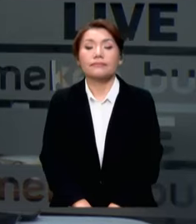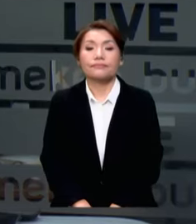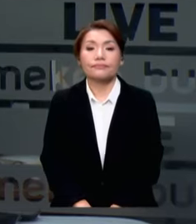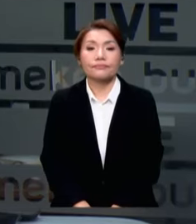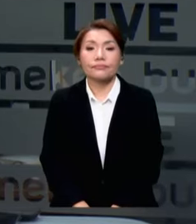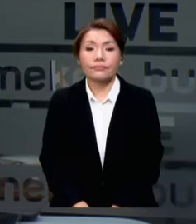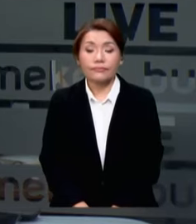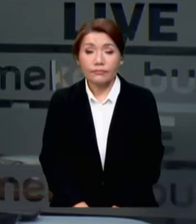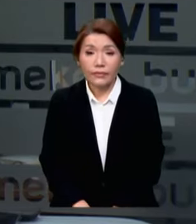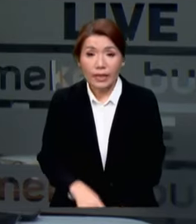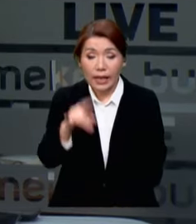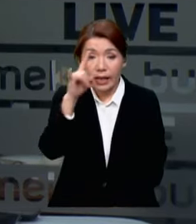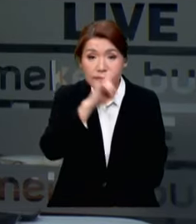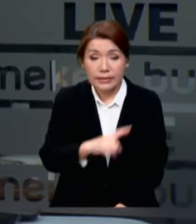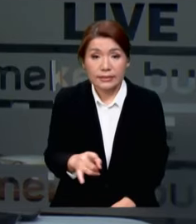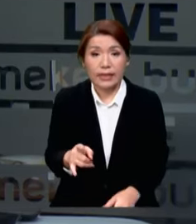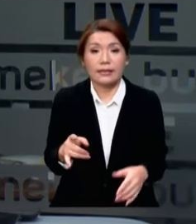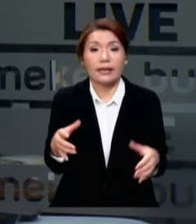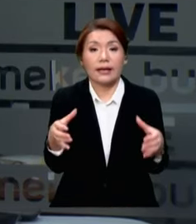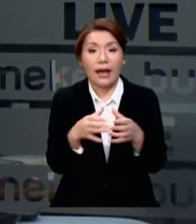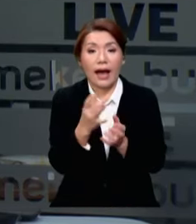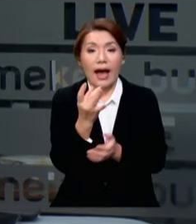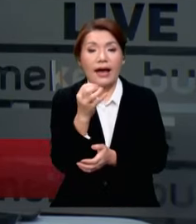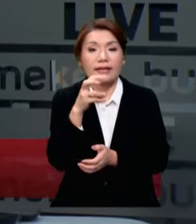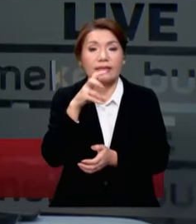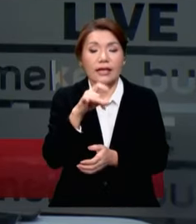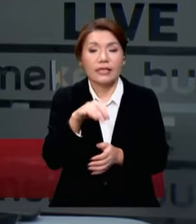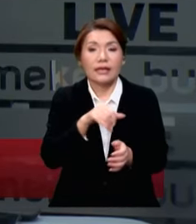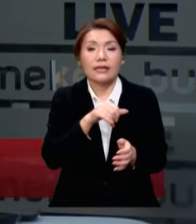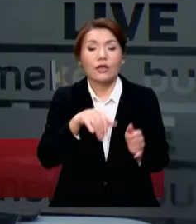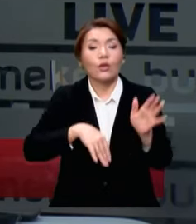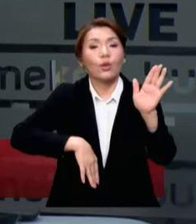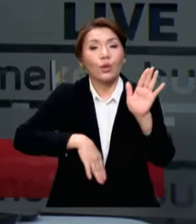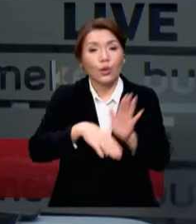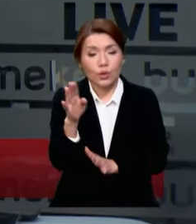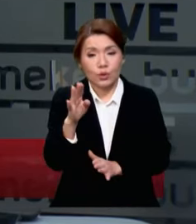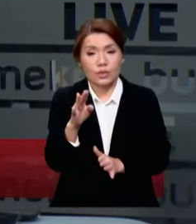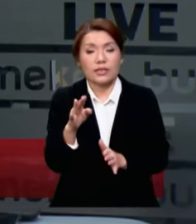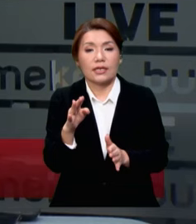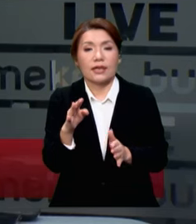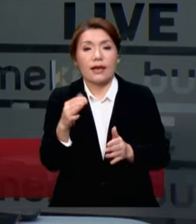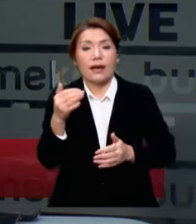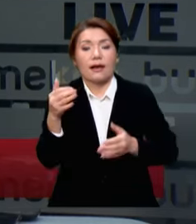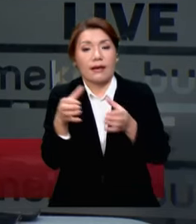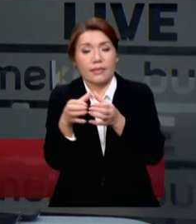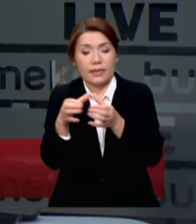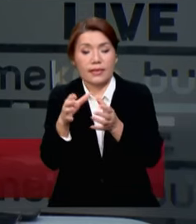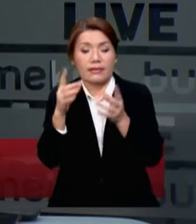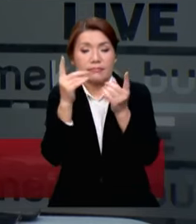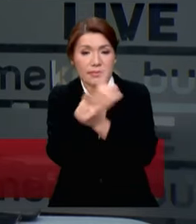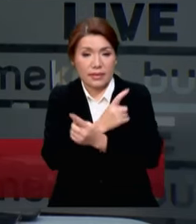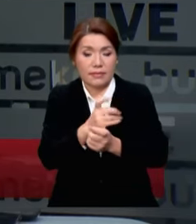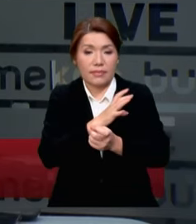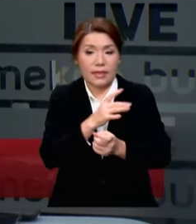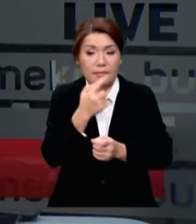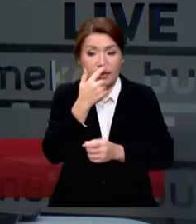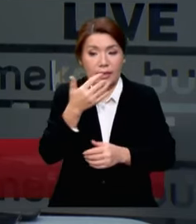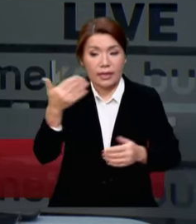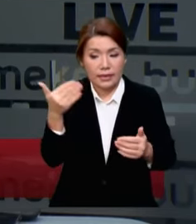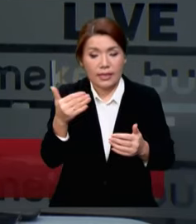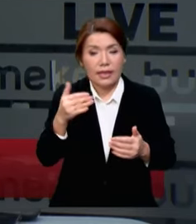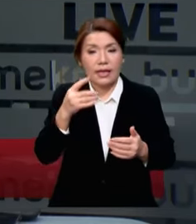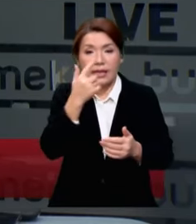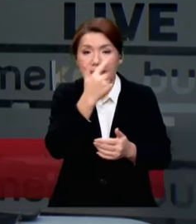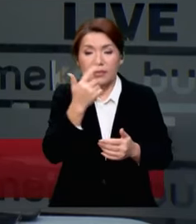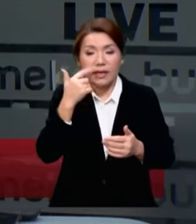Я при этом. Казахстанская команда Artline стала лучшей на мировом финале Lamborghini. Гонка прошла в минувшие выходные на знаменитой